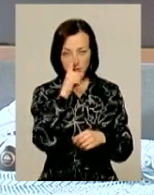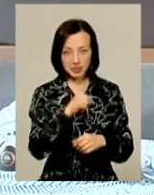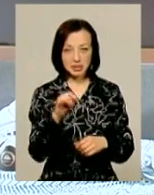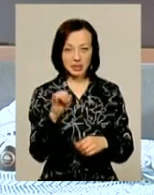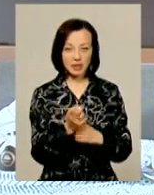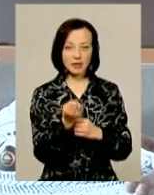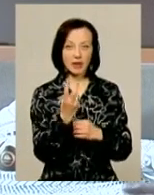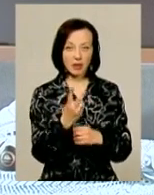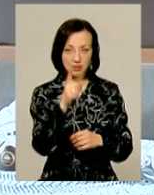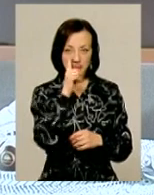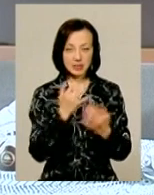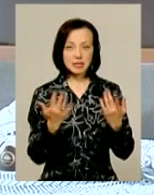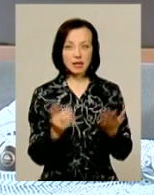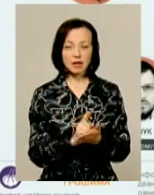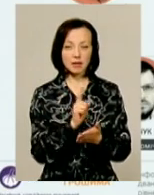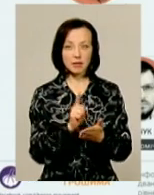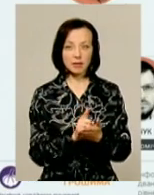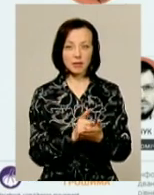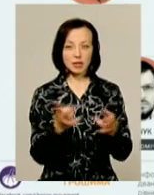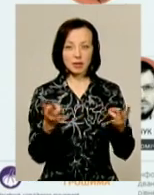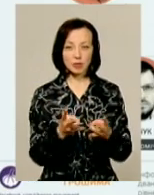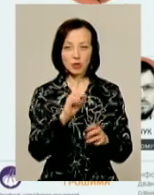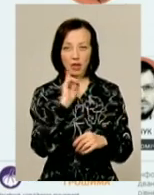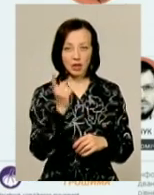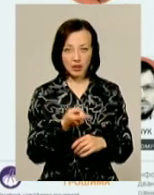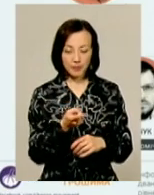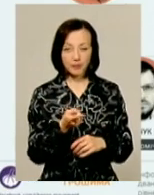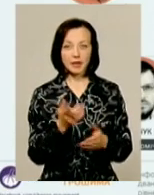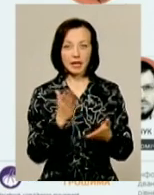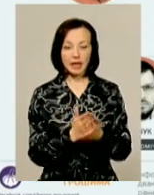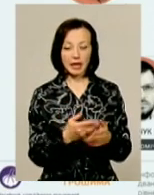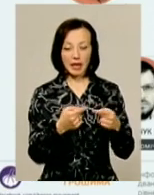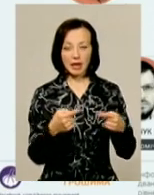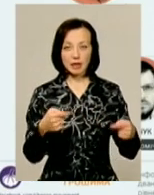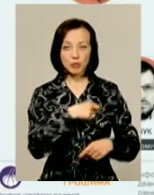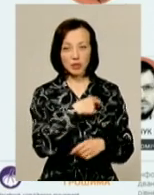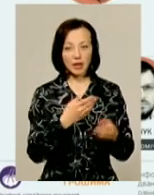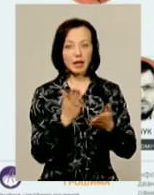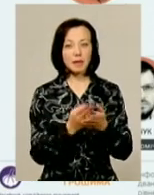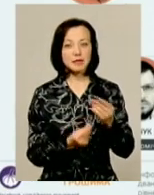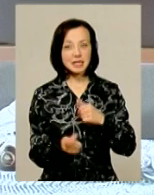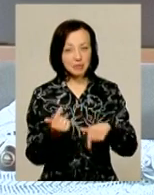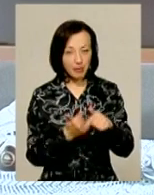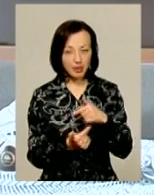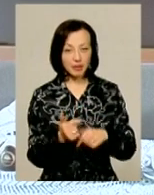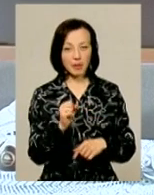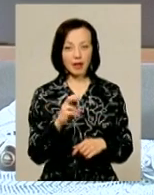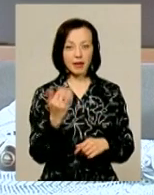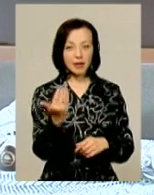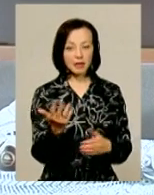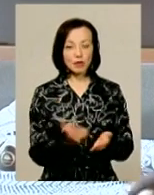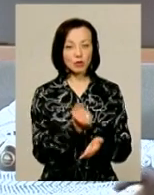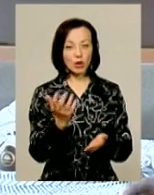на 12 – це скільки вони їм потрібно на рік. Є ряд депутатів, які є приватними підприємцями, але їхній